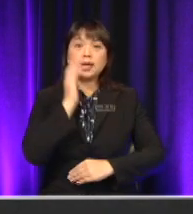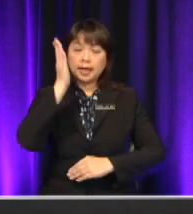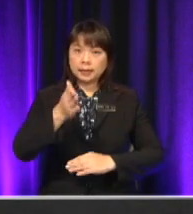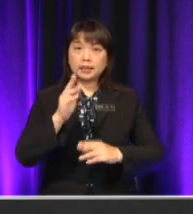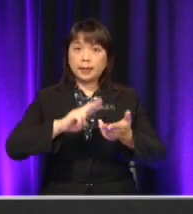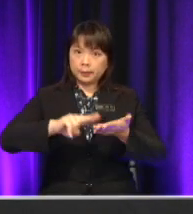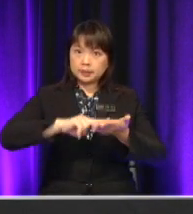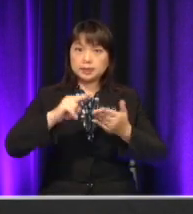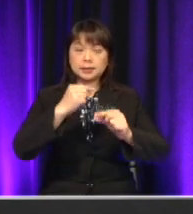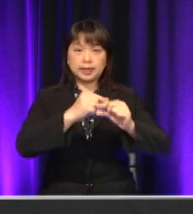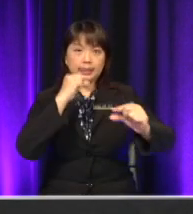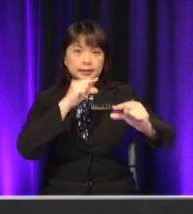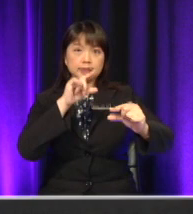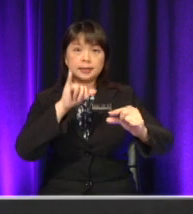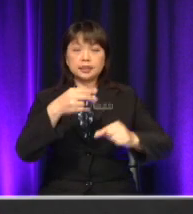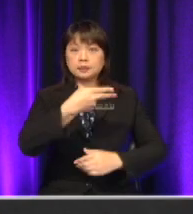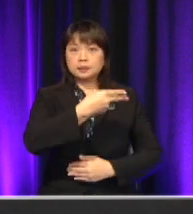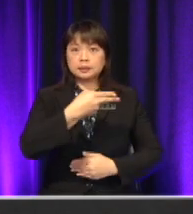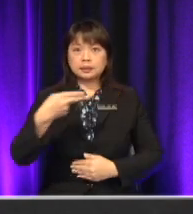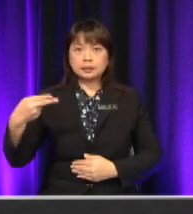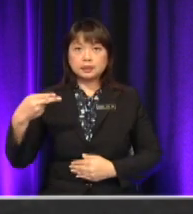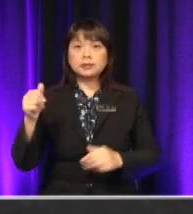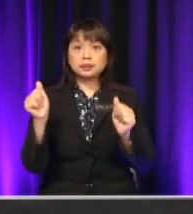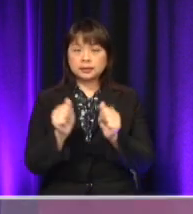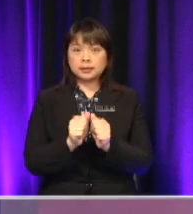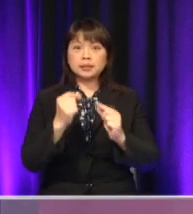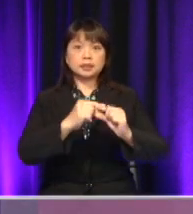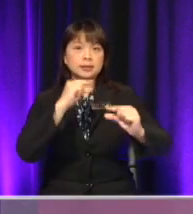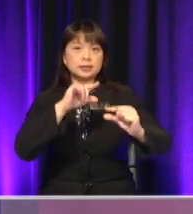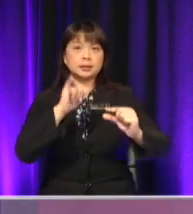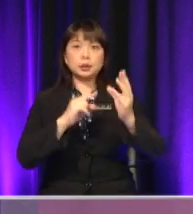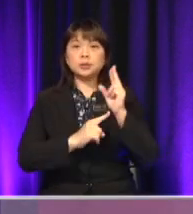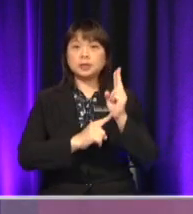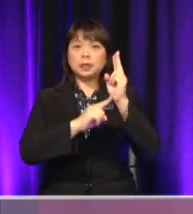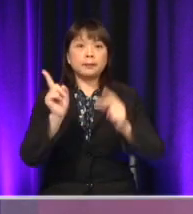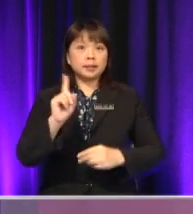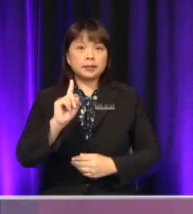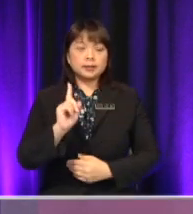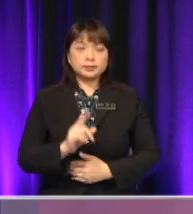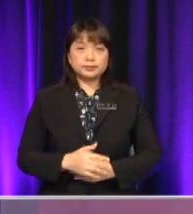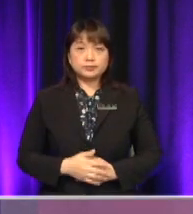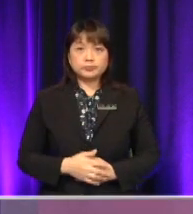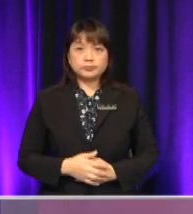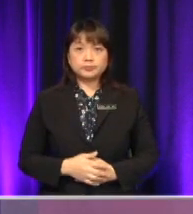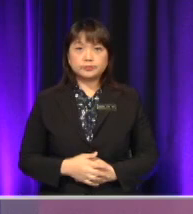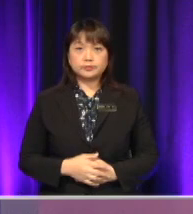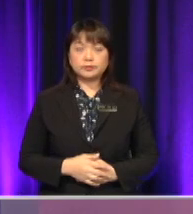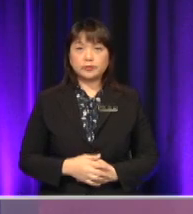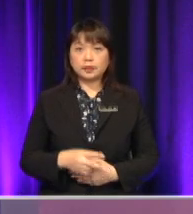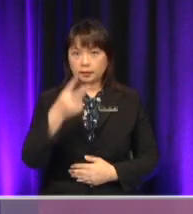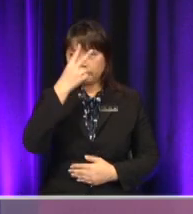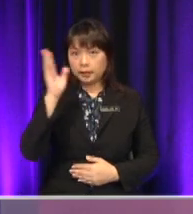garisan dia kena selari dengan garisan utama. Yang mana yang selari dengan garisan utama? Contohnya dekat bahagian sini dia ada tunjuk